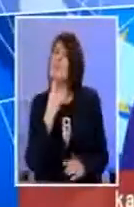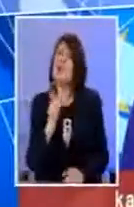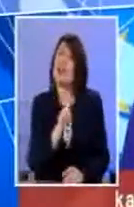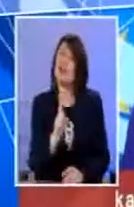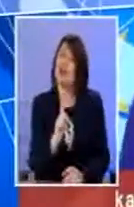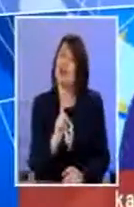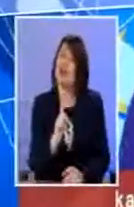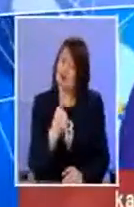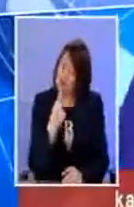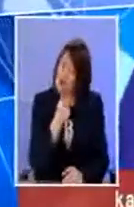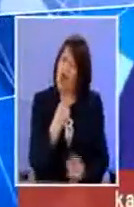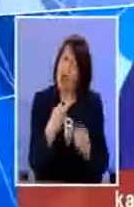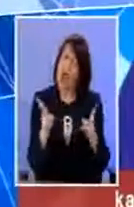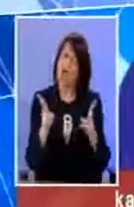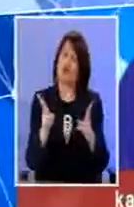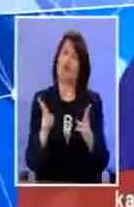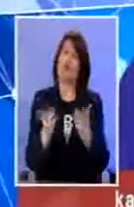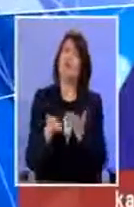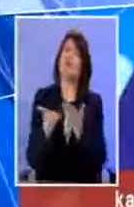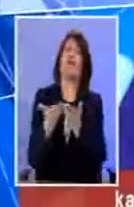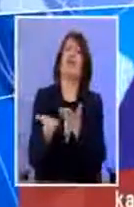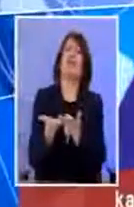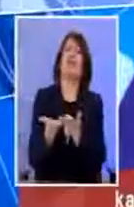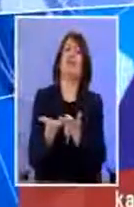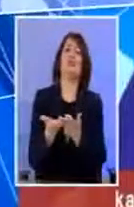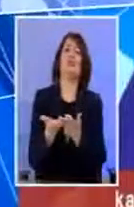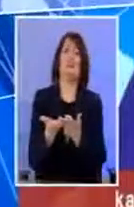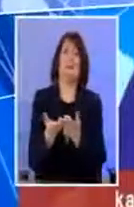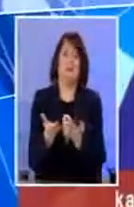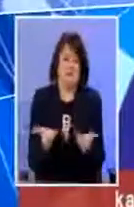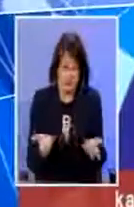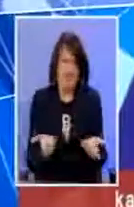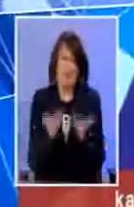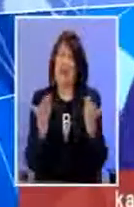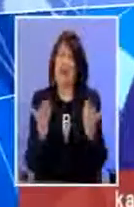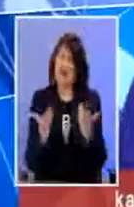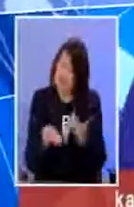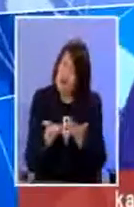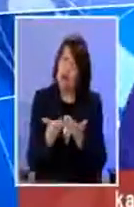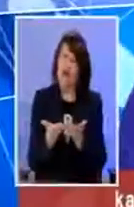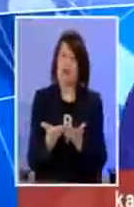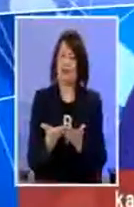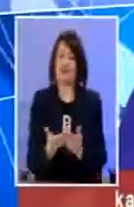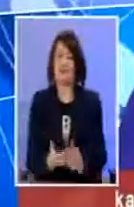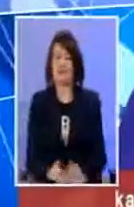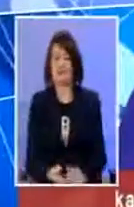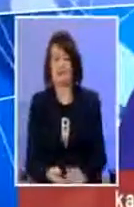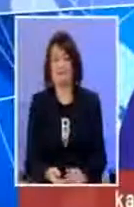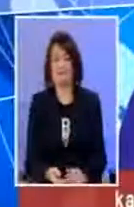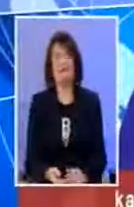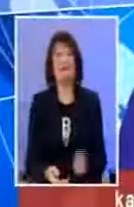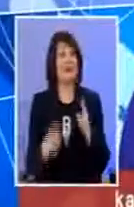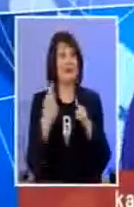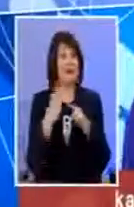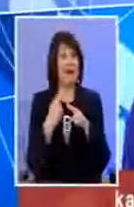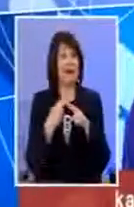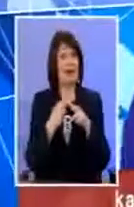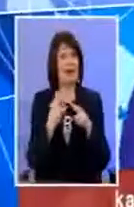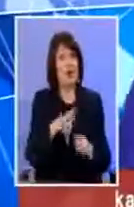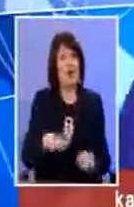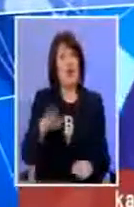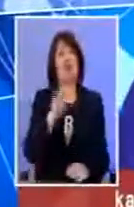όχι. Άφησε τους ανθρώπους να σε βοηθήσουν, δεν χάλασε ο κόσμος. Και αυτό είναι τόσο έντονο και παντού και μέσα